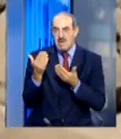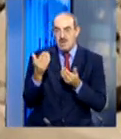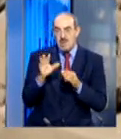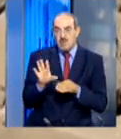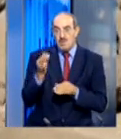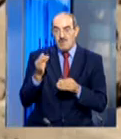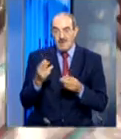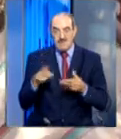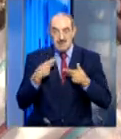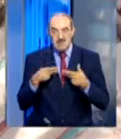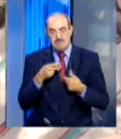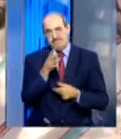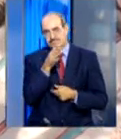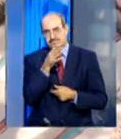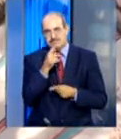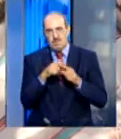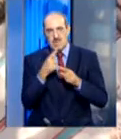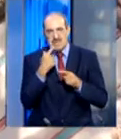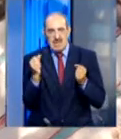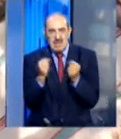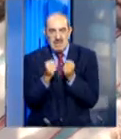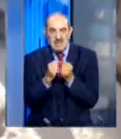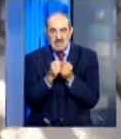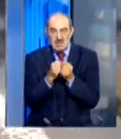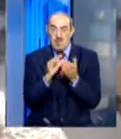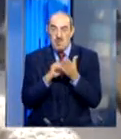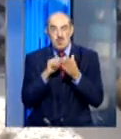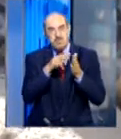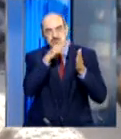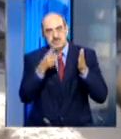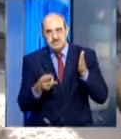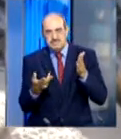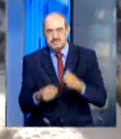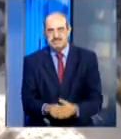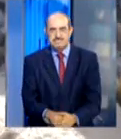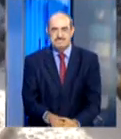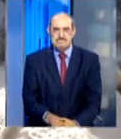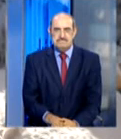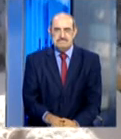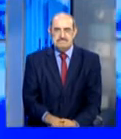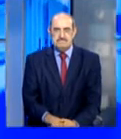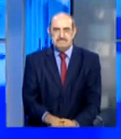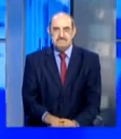على ناجين محتملين وسط مخاوف من انهيارات صخرية.